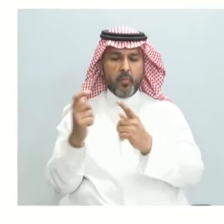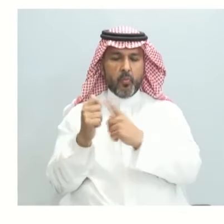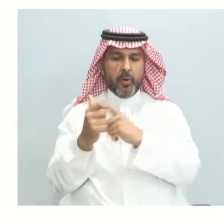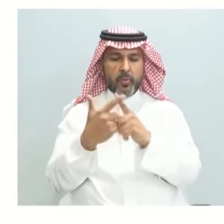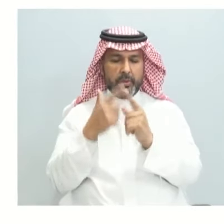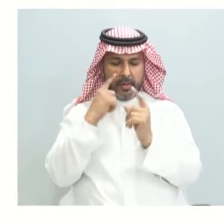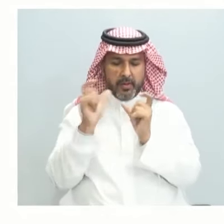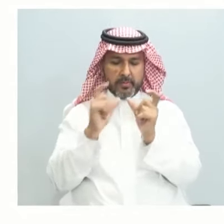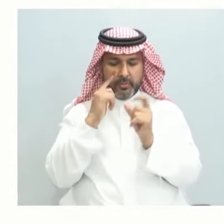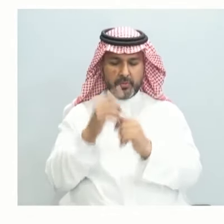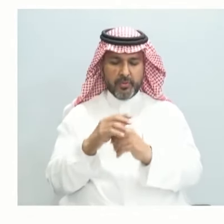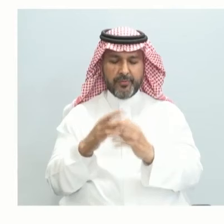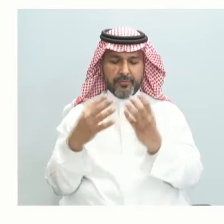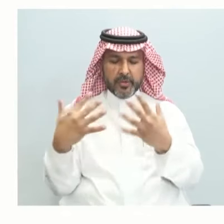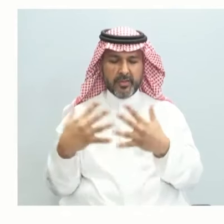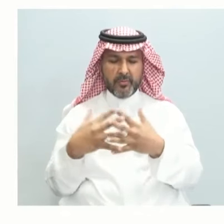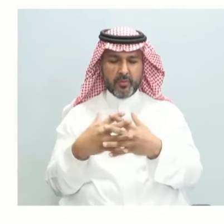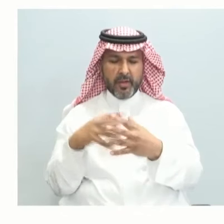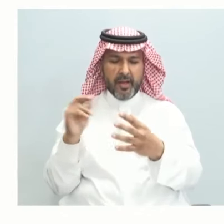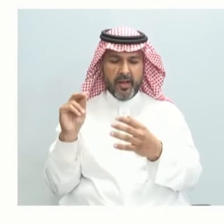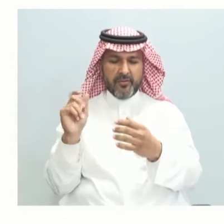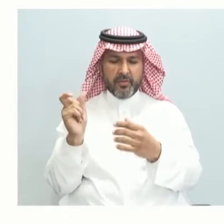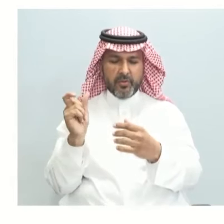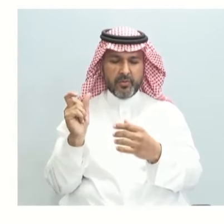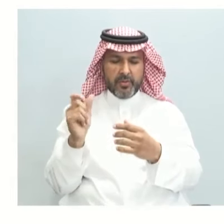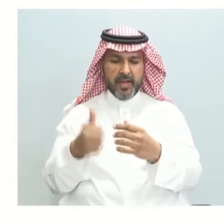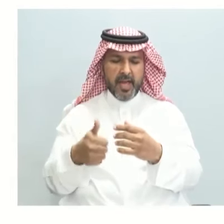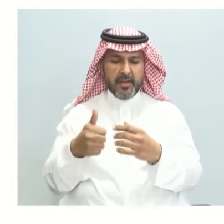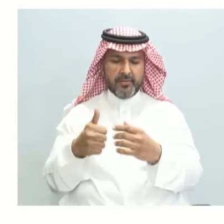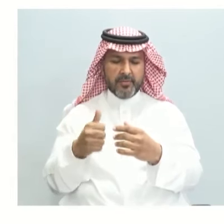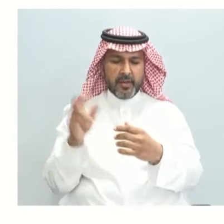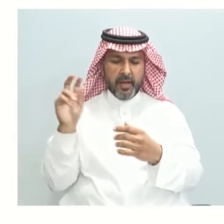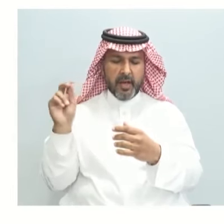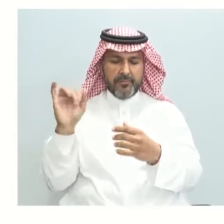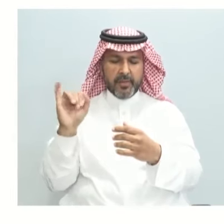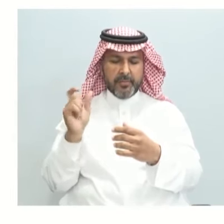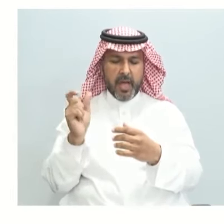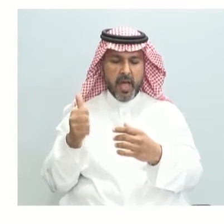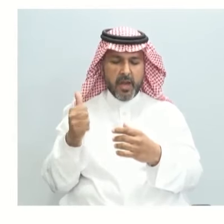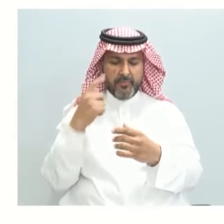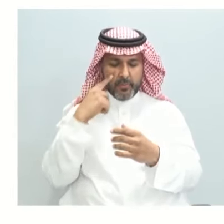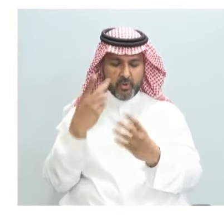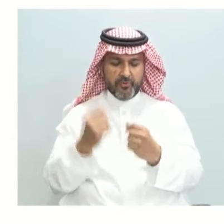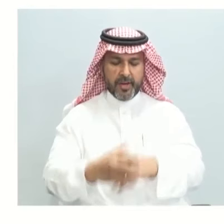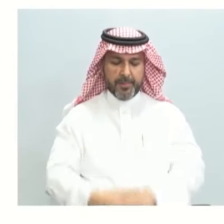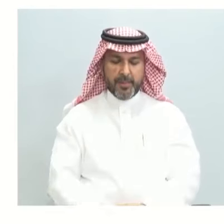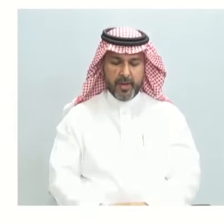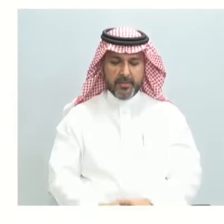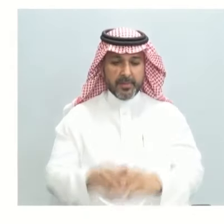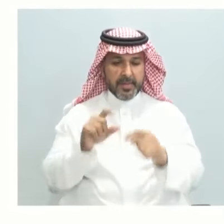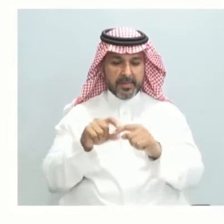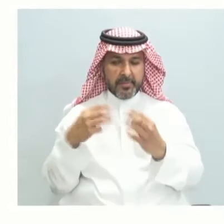اولا بايجاد قاف ميم الف لهما نلاحظ ان القاسم المشترك الاكبر لهما يساوي ثلاثه كلاهما يقبل القسمه على الثلاثه بالنسبه